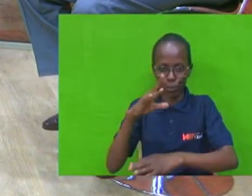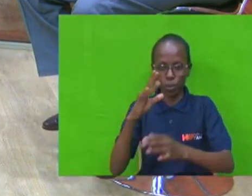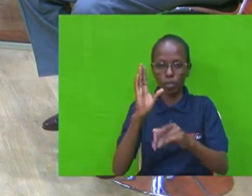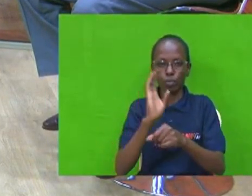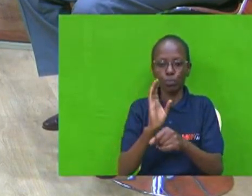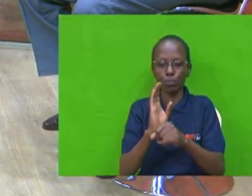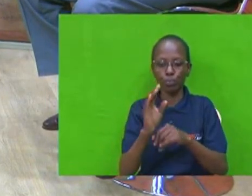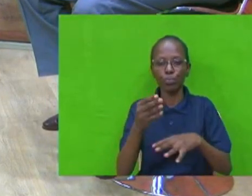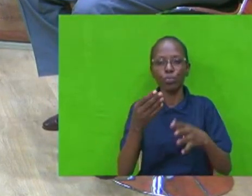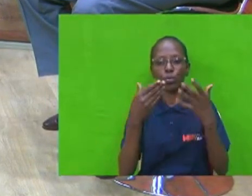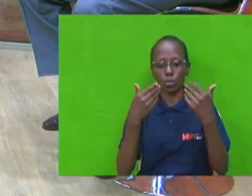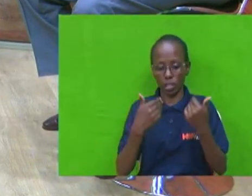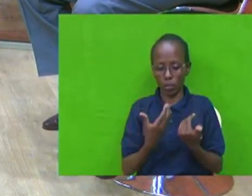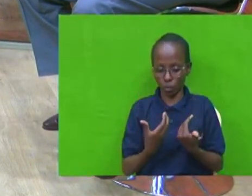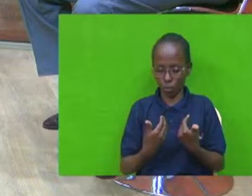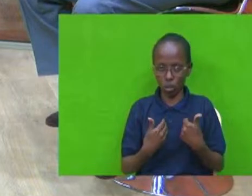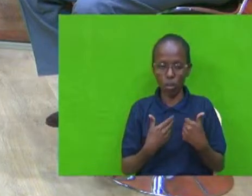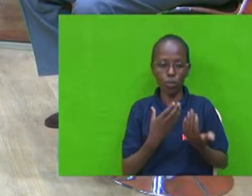Uliinherit kanisa.